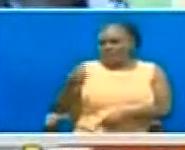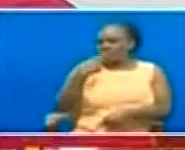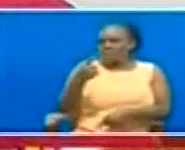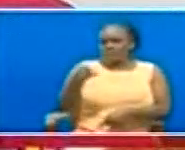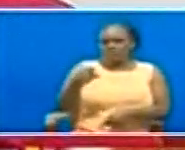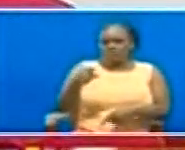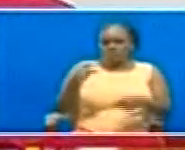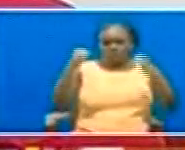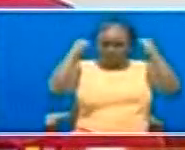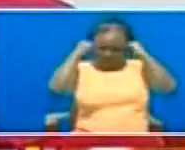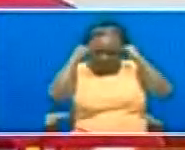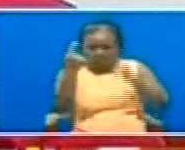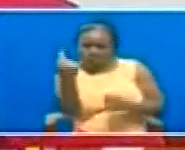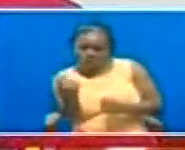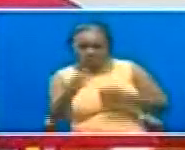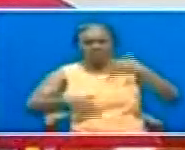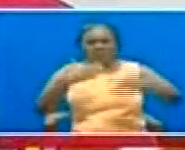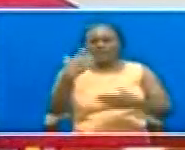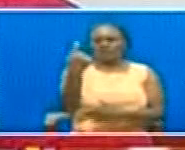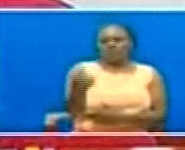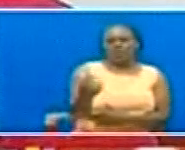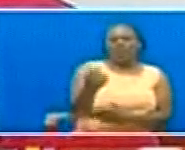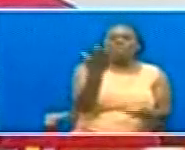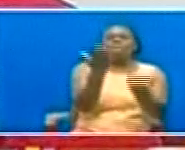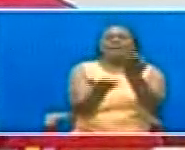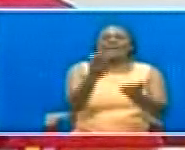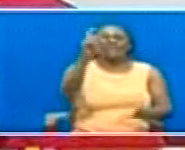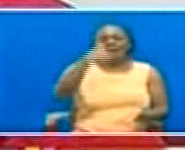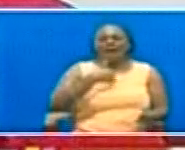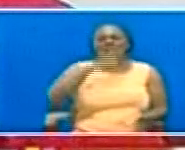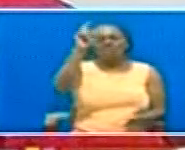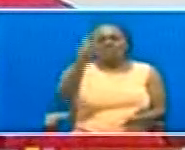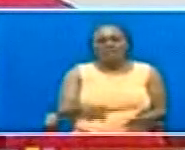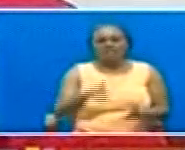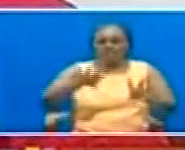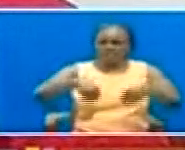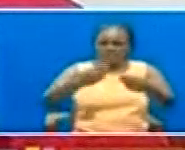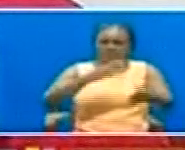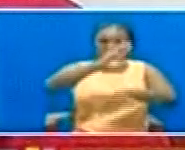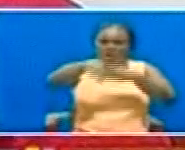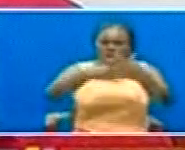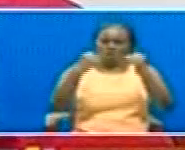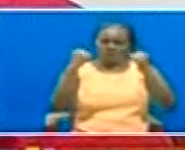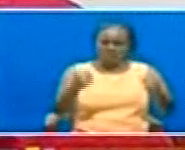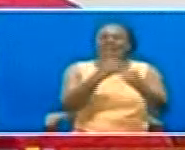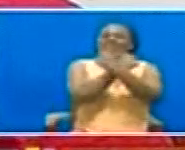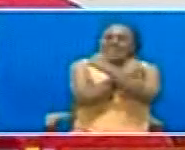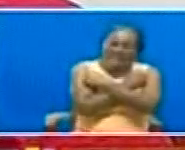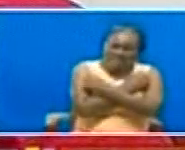between studies na mchezo. So lazima kuwe na hiyo balance. Alafu una give it your all, kwa